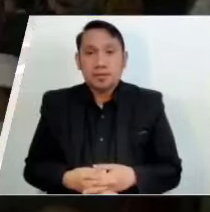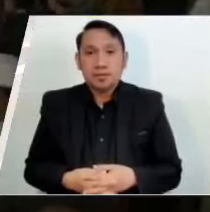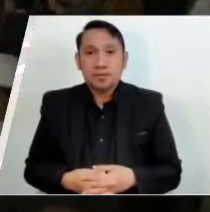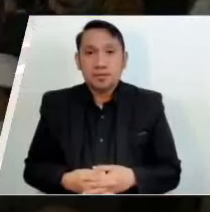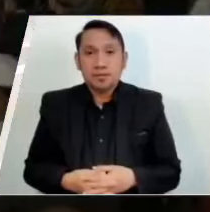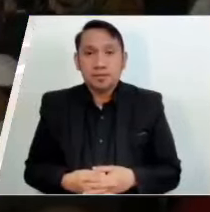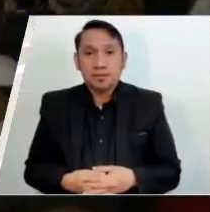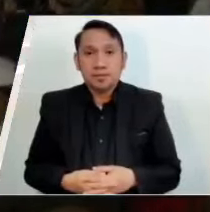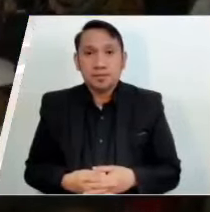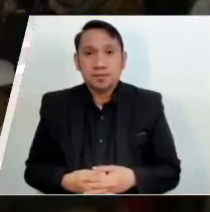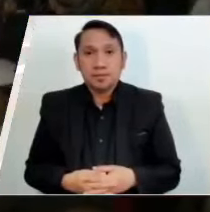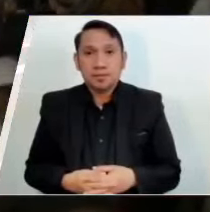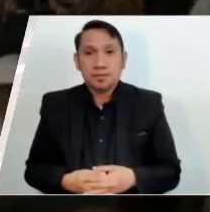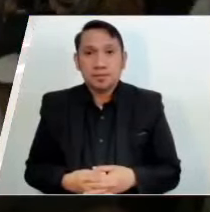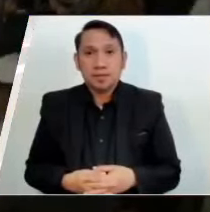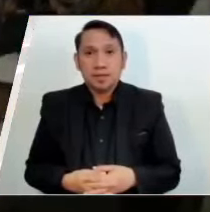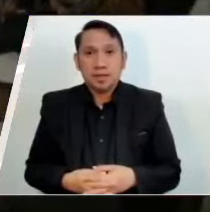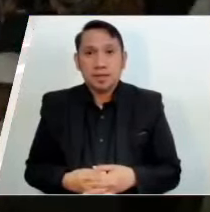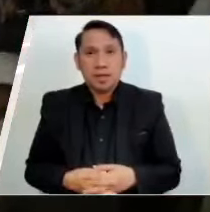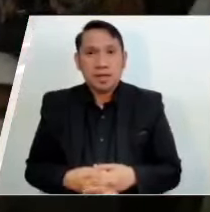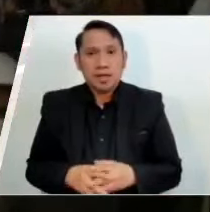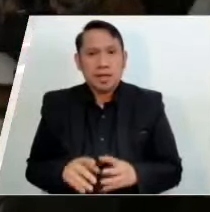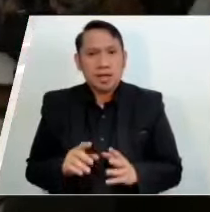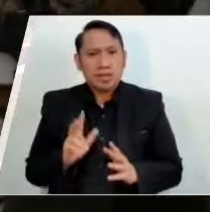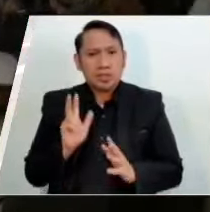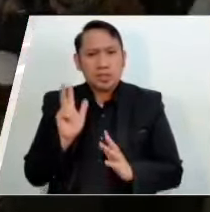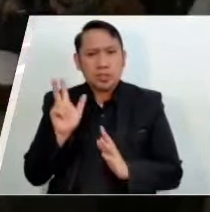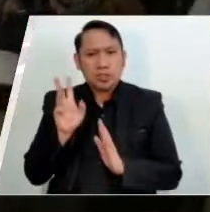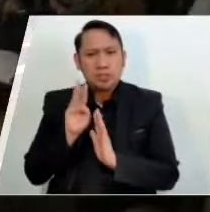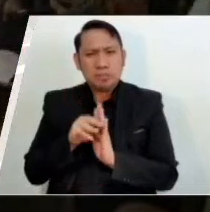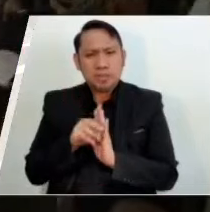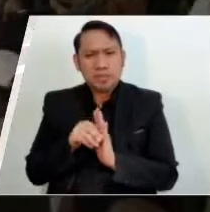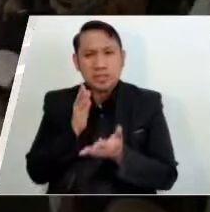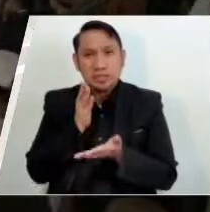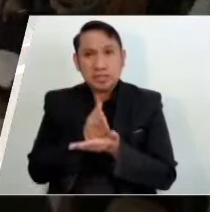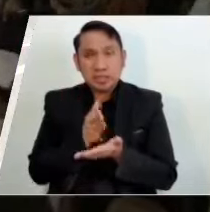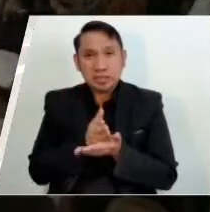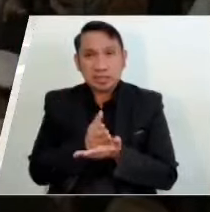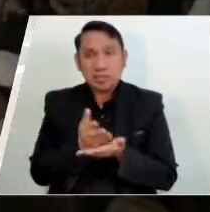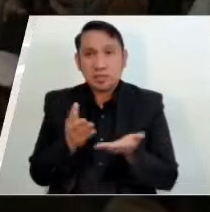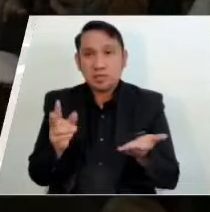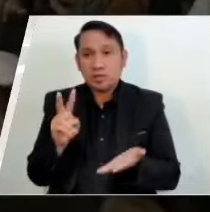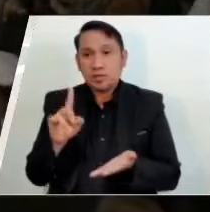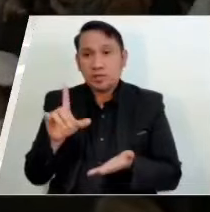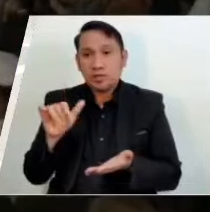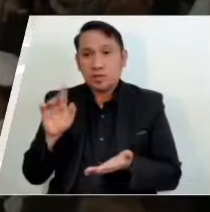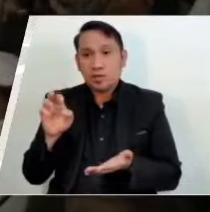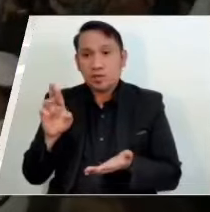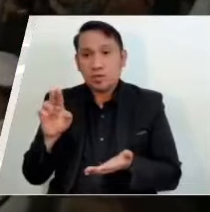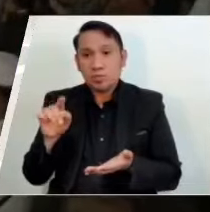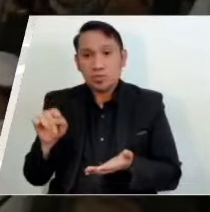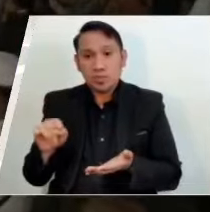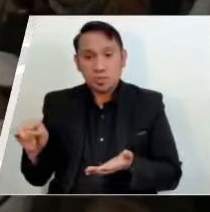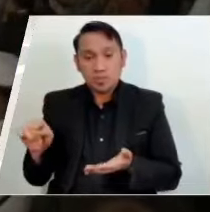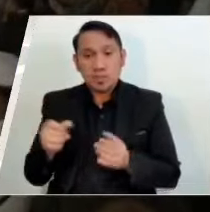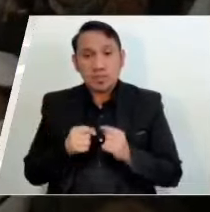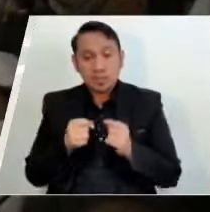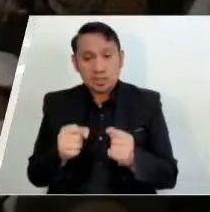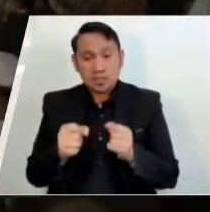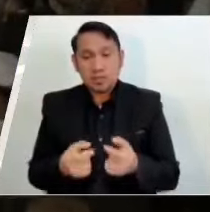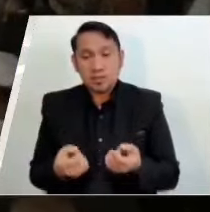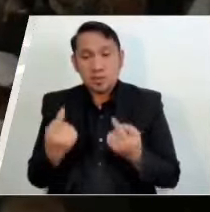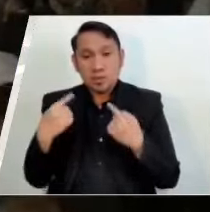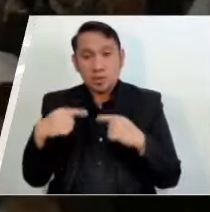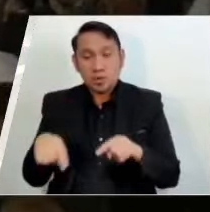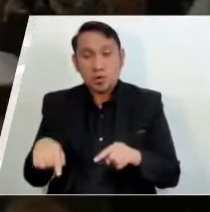Halos kalahating oras, tumigil ang andas ng itim na Nazareno sa Villalobos Street bago umusad patungong Plaza Miranda.